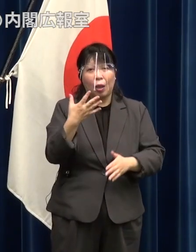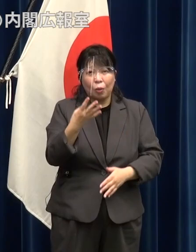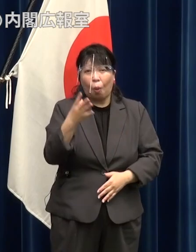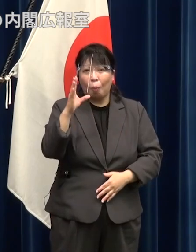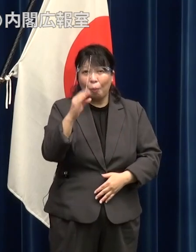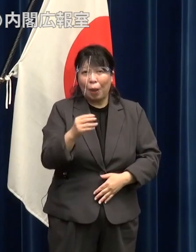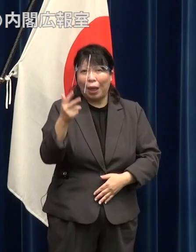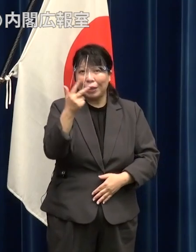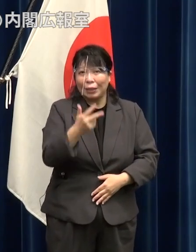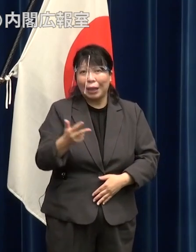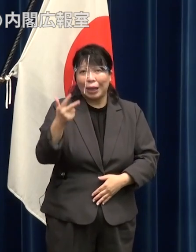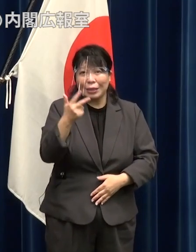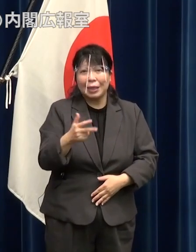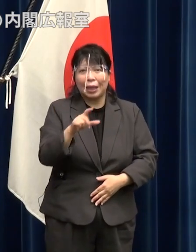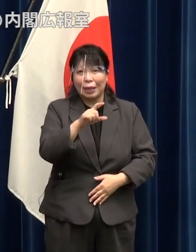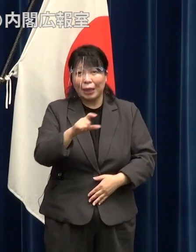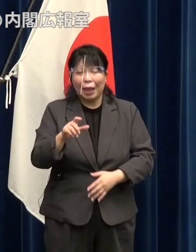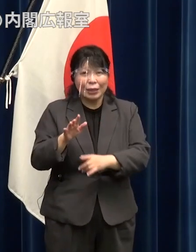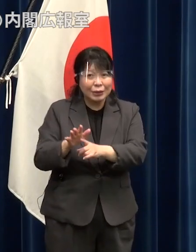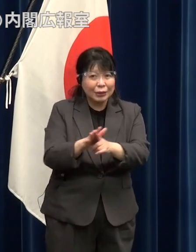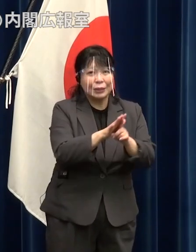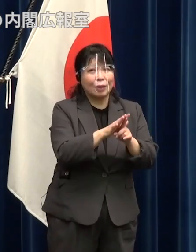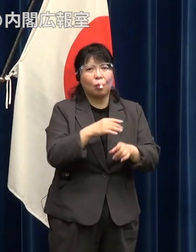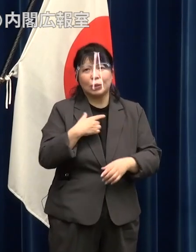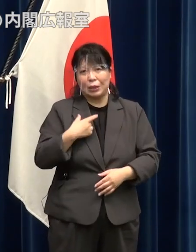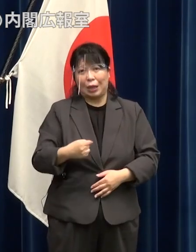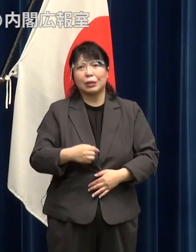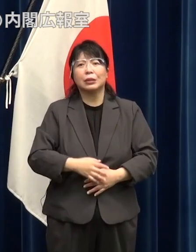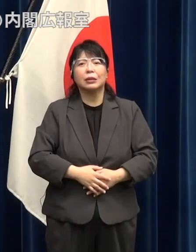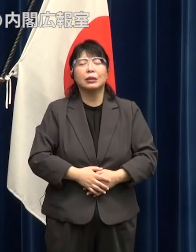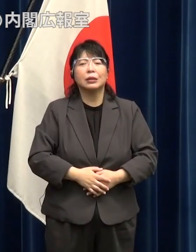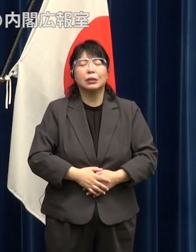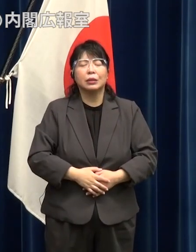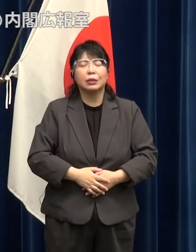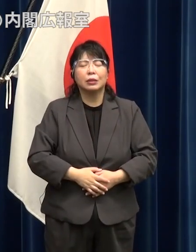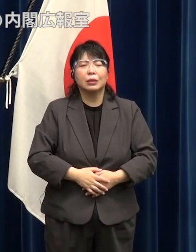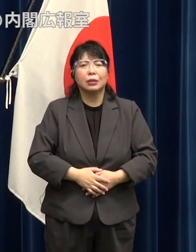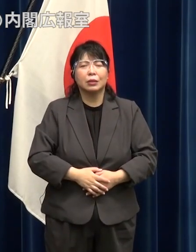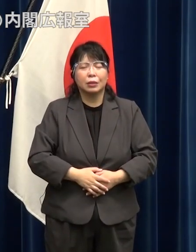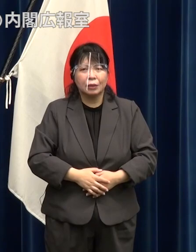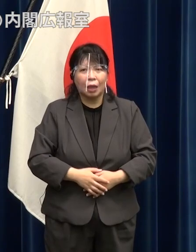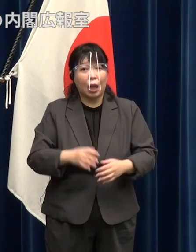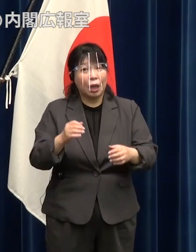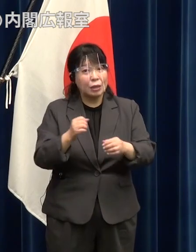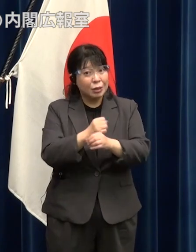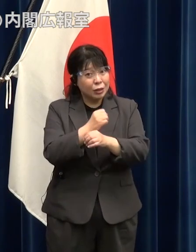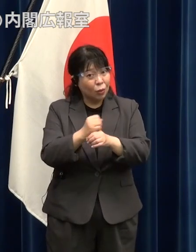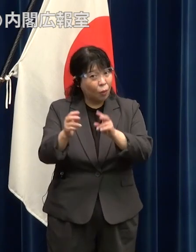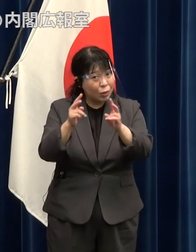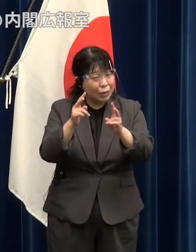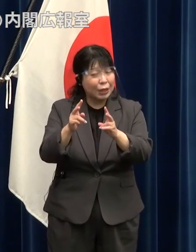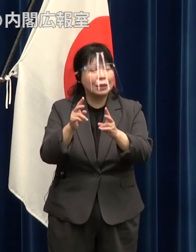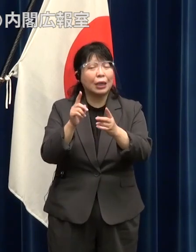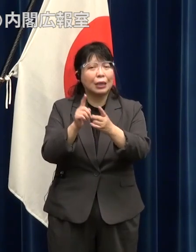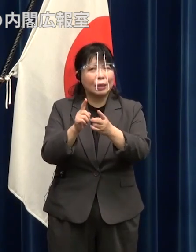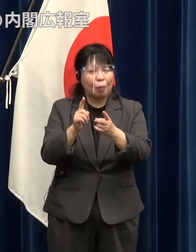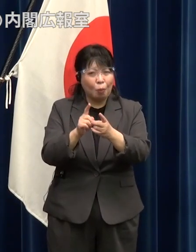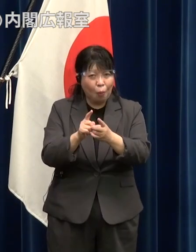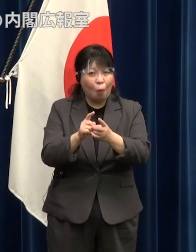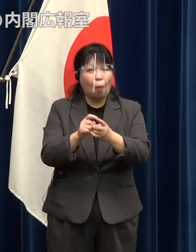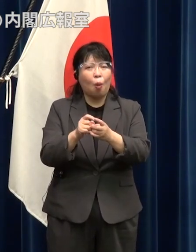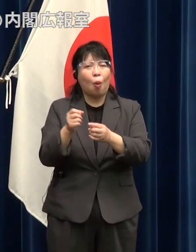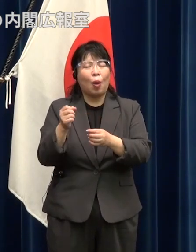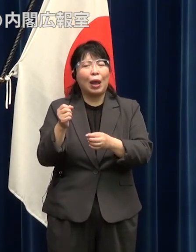円の支援を行ってまいります。事業者向けにも再エネ賦課金相当